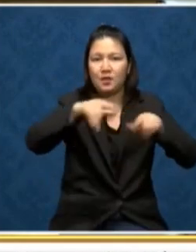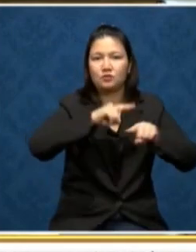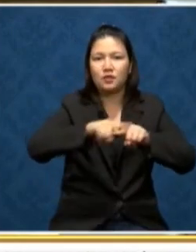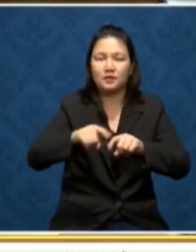คุณครั ท Gracias